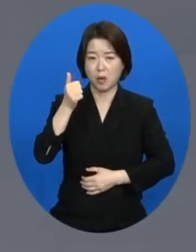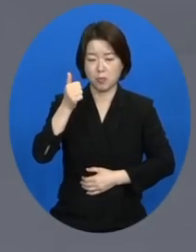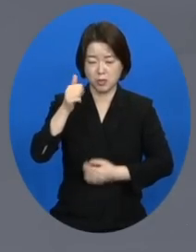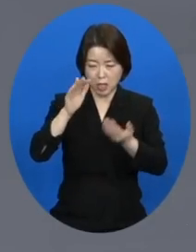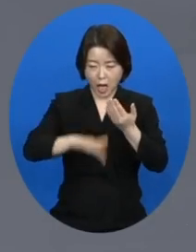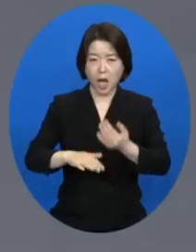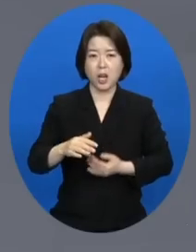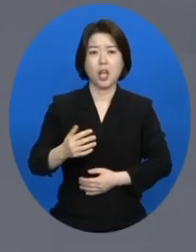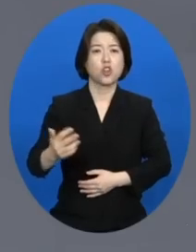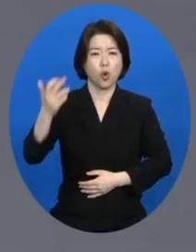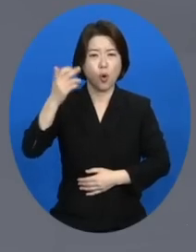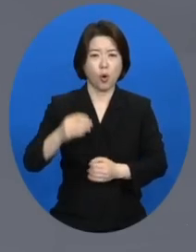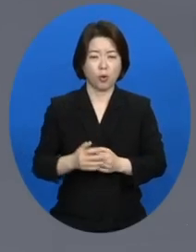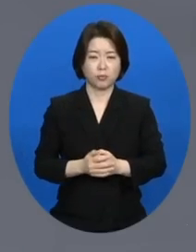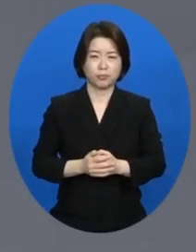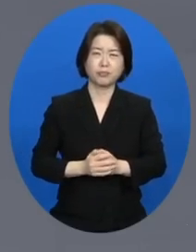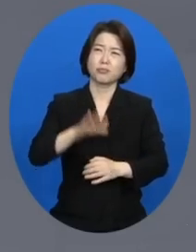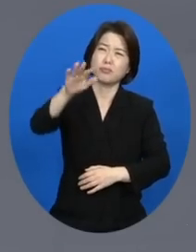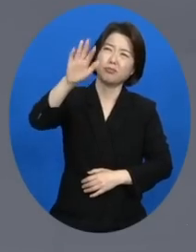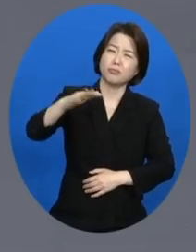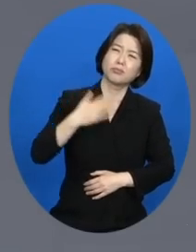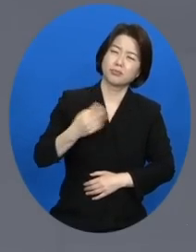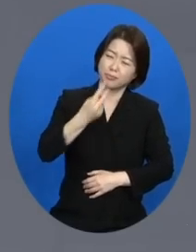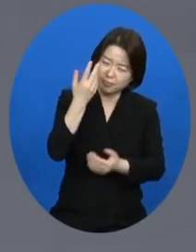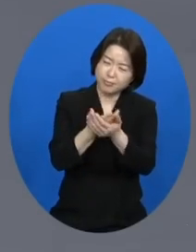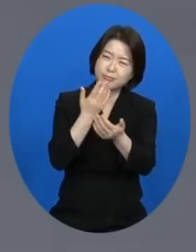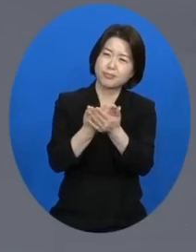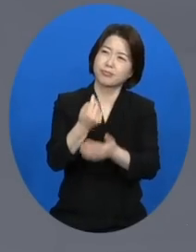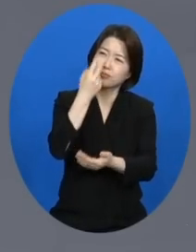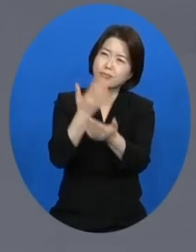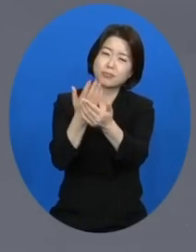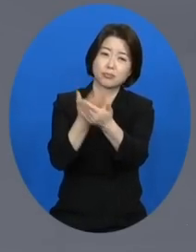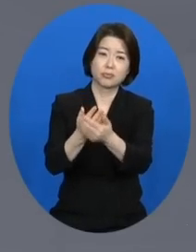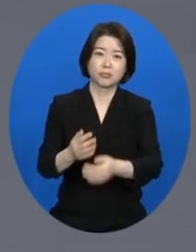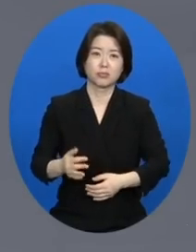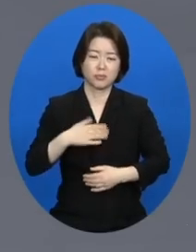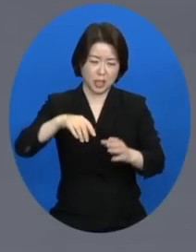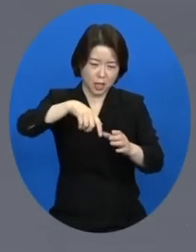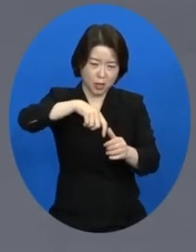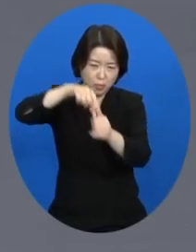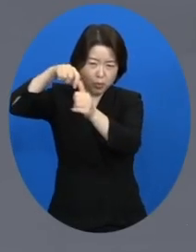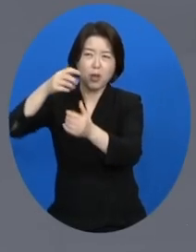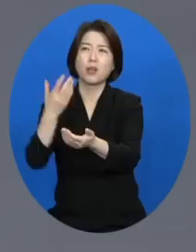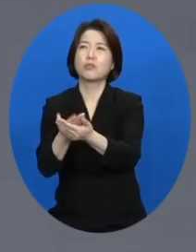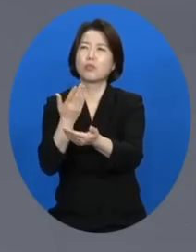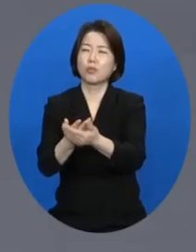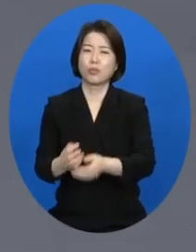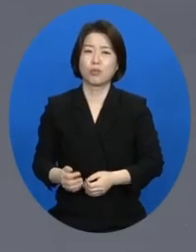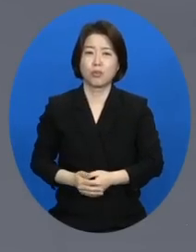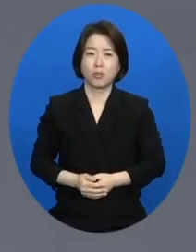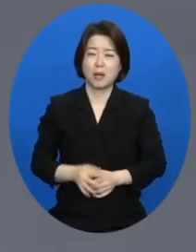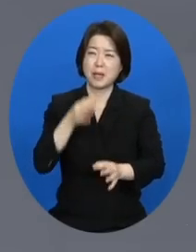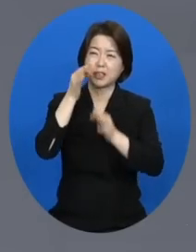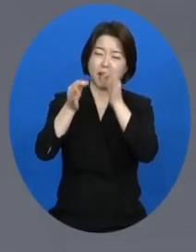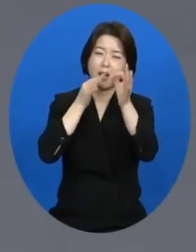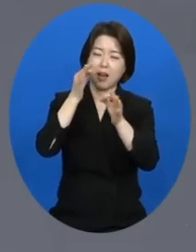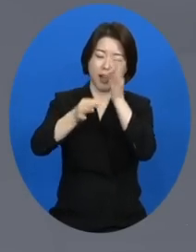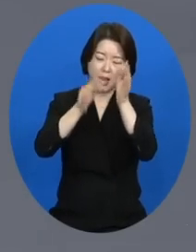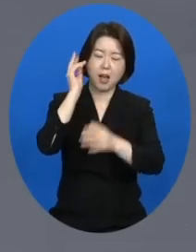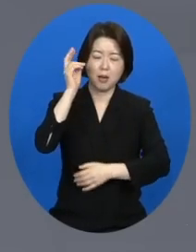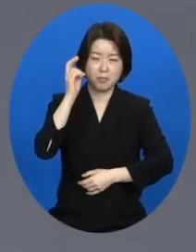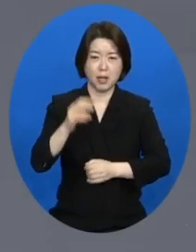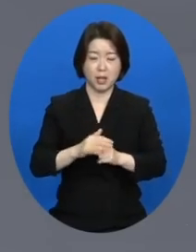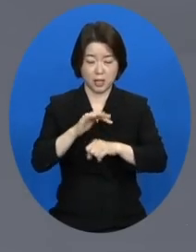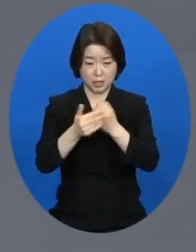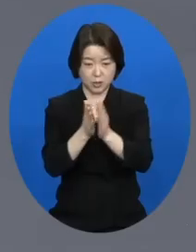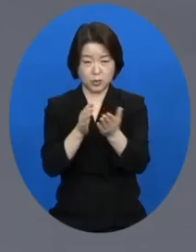형들에게 소리쳤을까요? 형님들 살려주세요. 저 좀 꺼내주세요. 막 아마 소리쳤을 거예요. 성경에